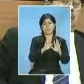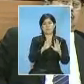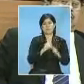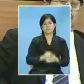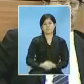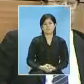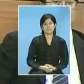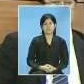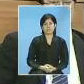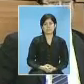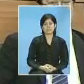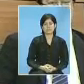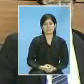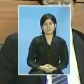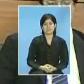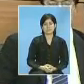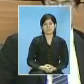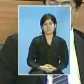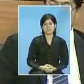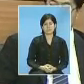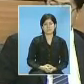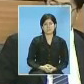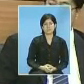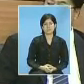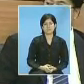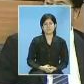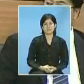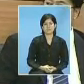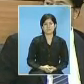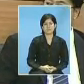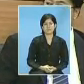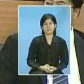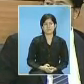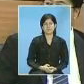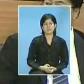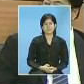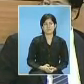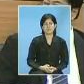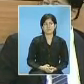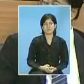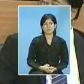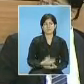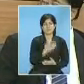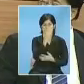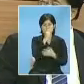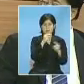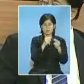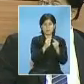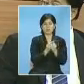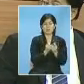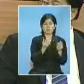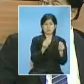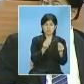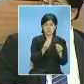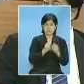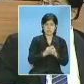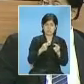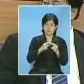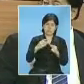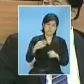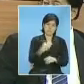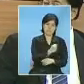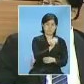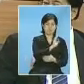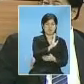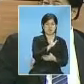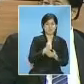เอ่อทำไมเราไม่ใช้เส้นทางซึ่งไม่จำเป็นต้องเวียนคืนที่ครับในการลงทุนเนี่ยเขา